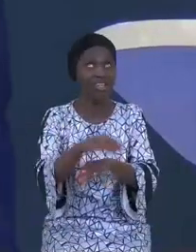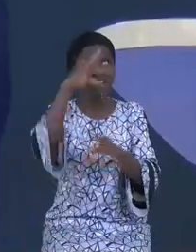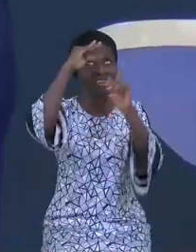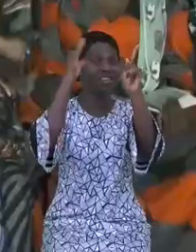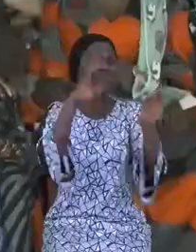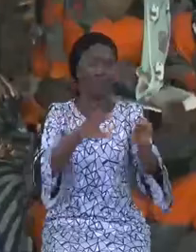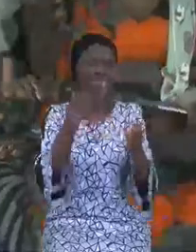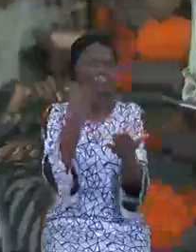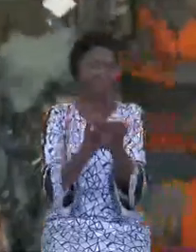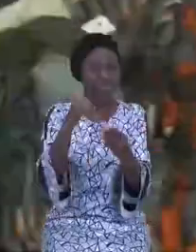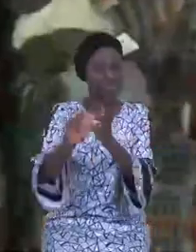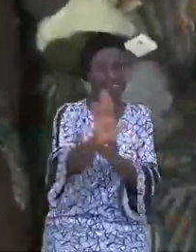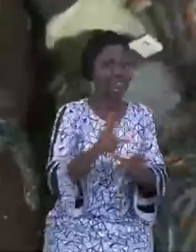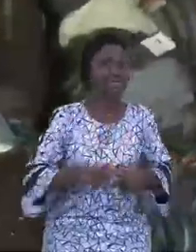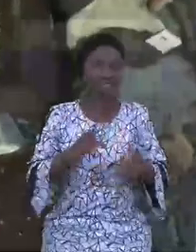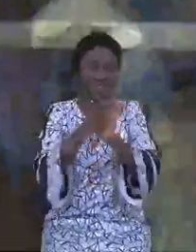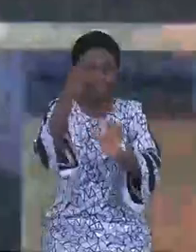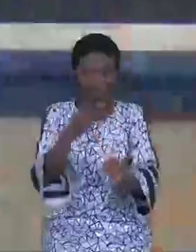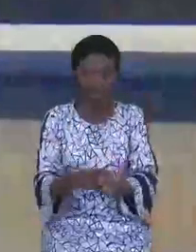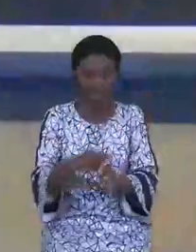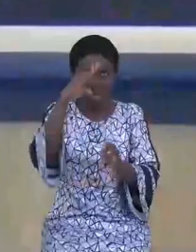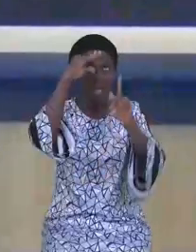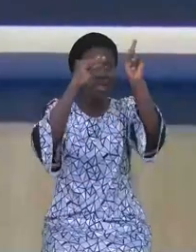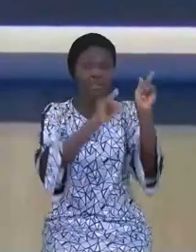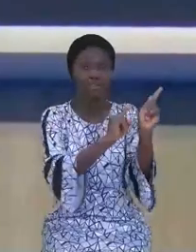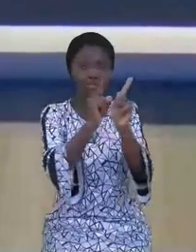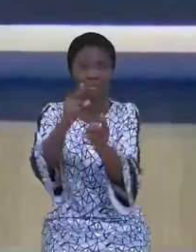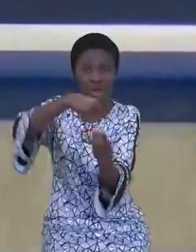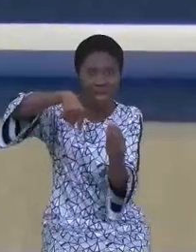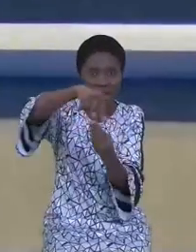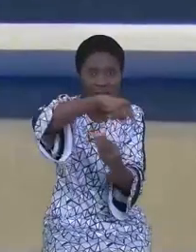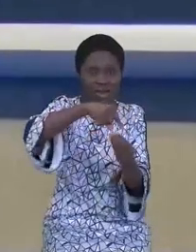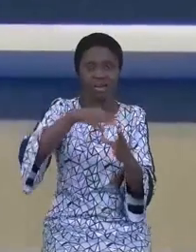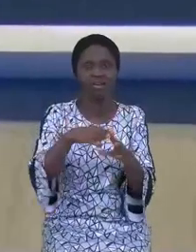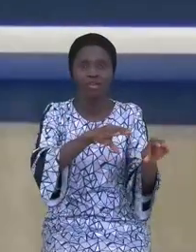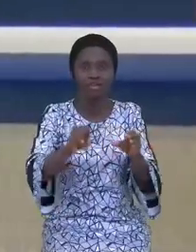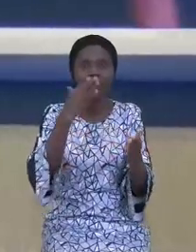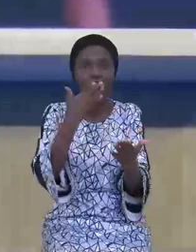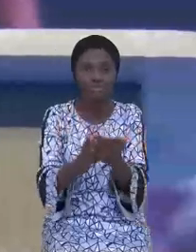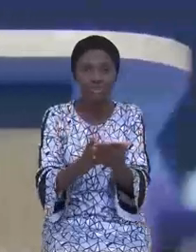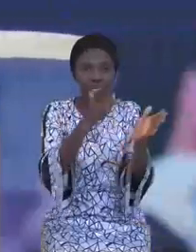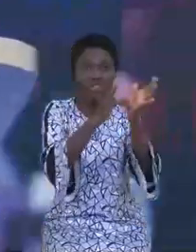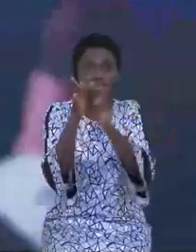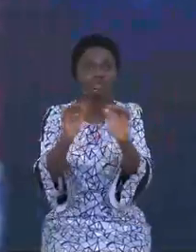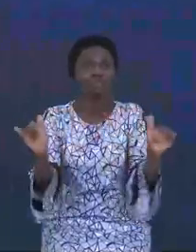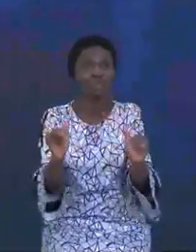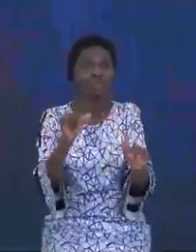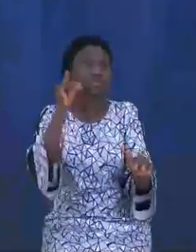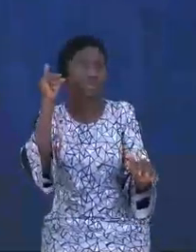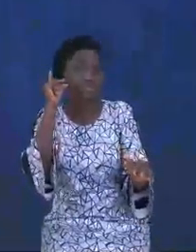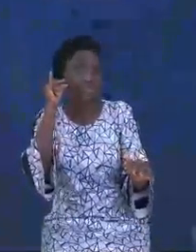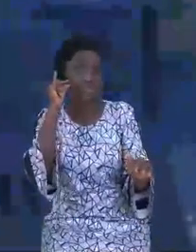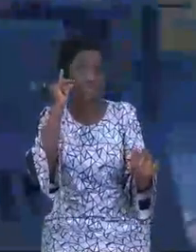bien. Il allait de lieu en lieu faisant du bien, Jésus-Christ le même.